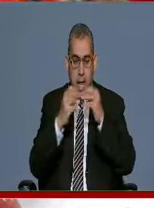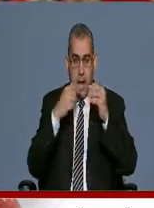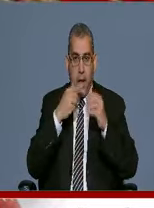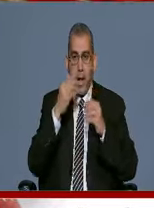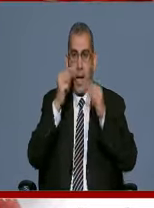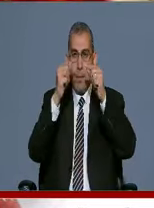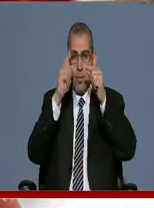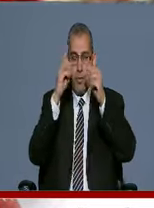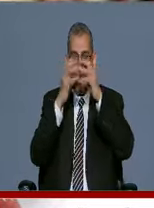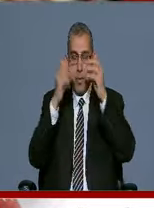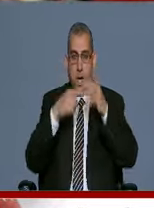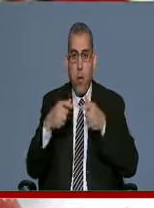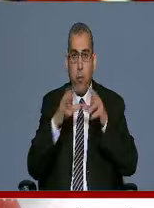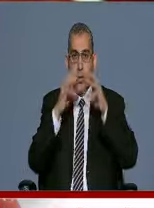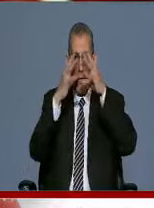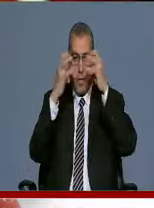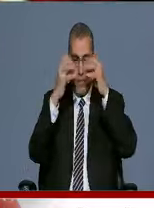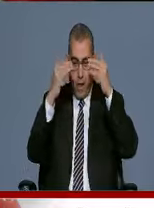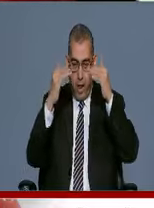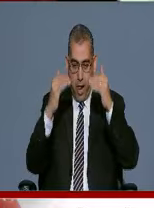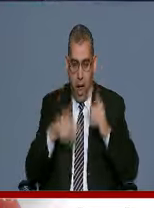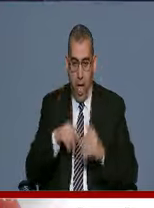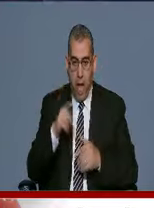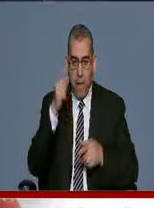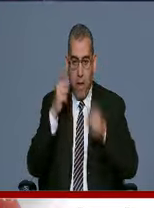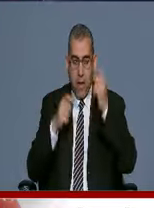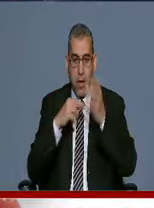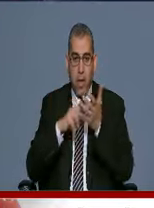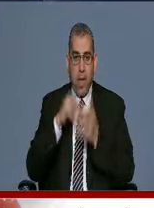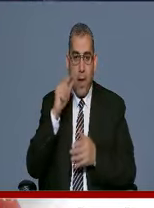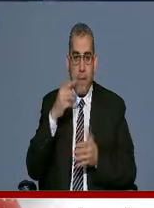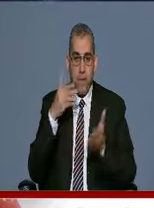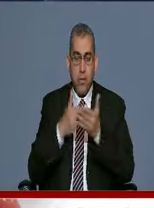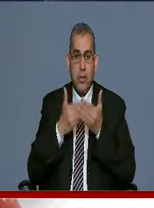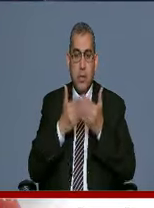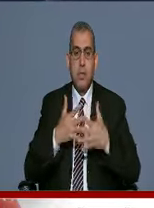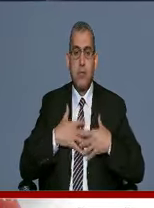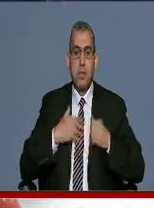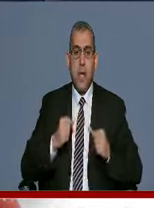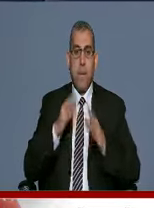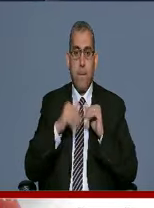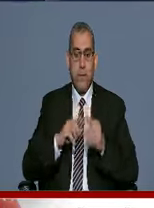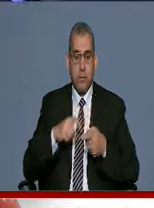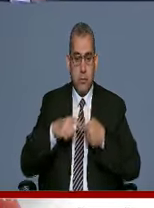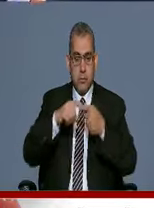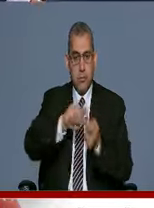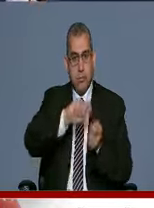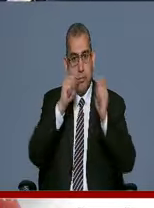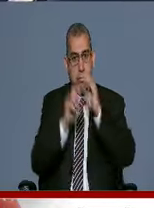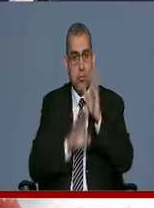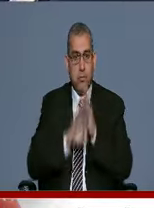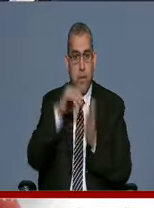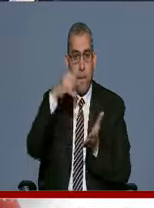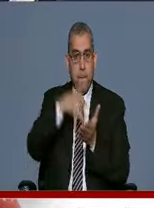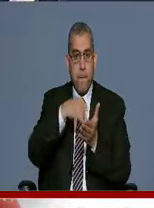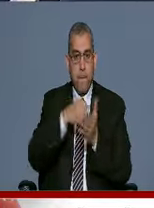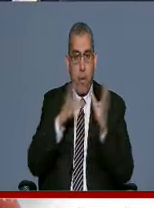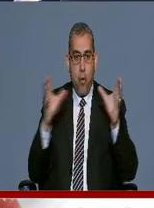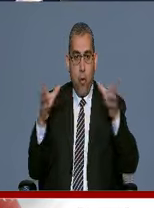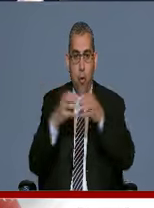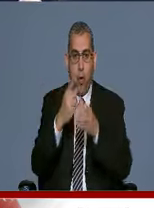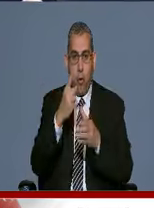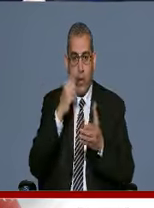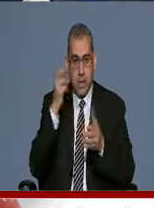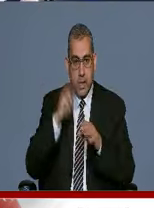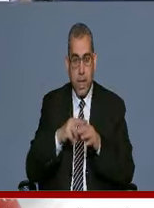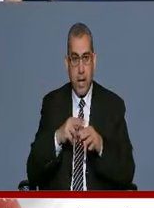على مركز البيانات والحوسبه السحابيه، هو هينقل الخدمات الصحيه في مصر نقله تانية ويبقى في مركزيه. طبعا ده بالاضافه الى الاسعاف